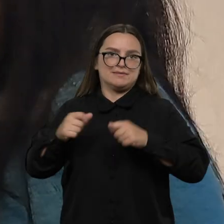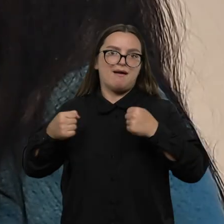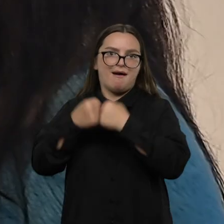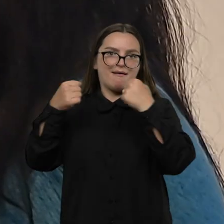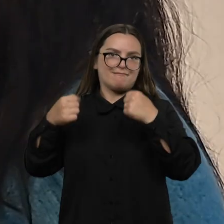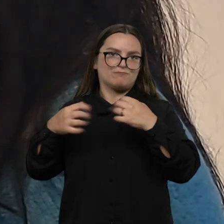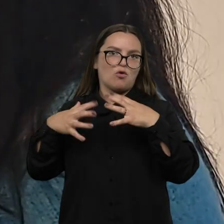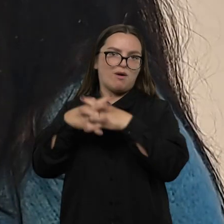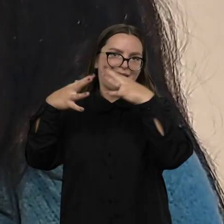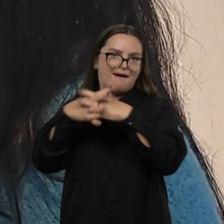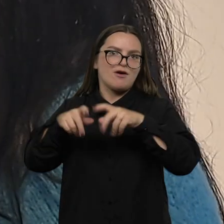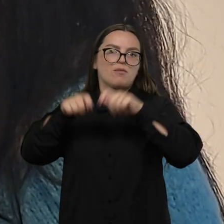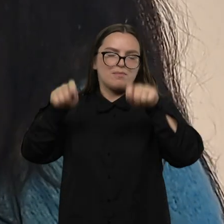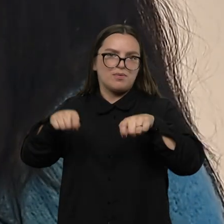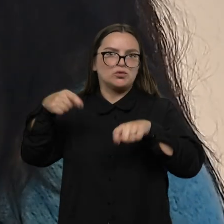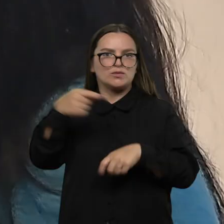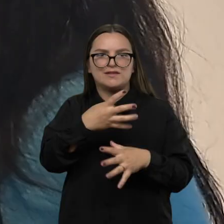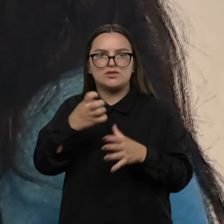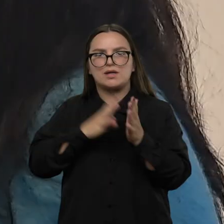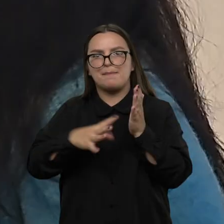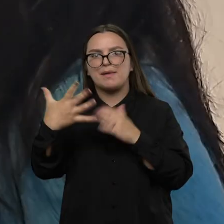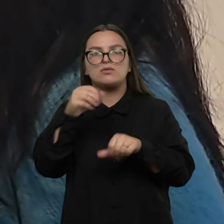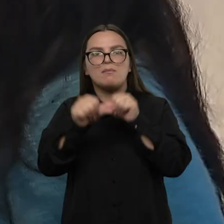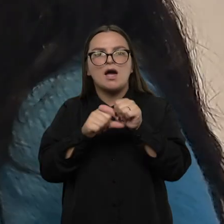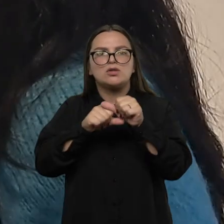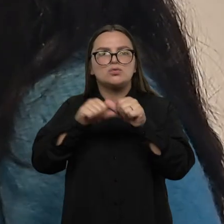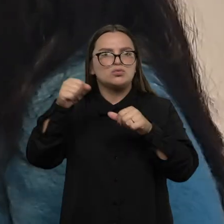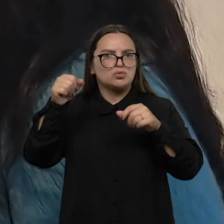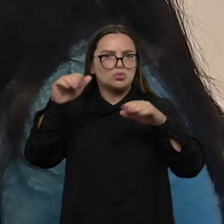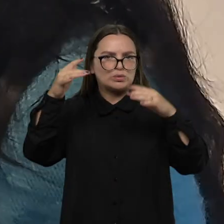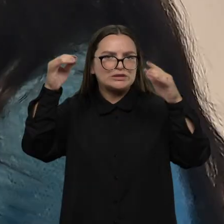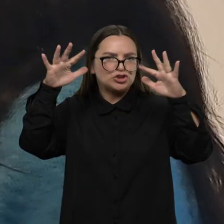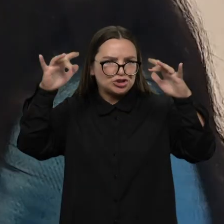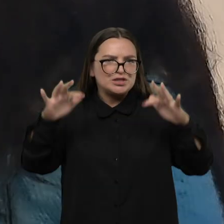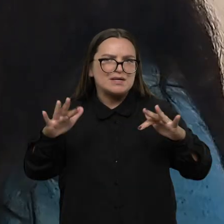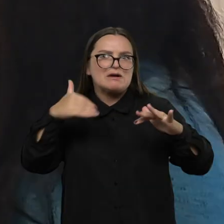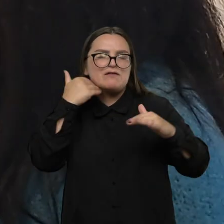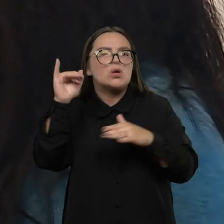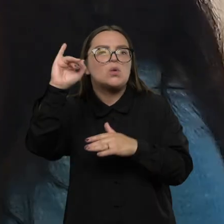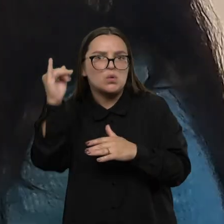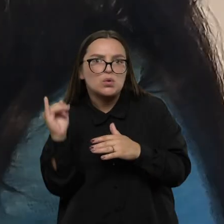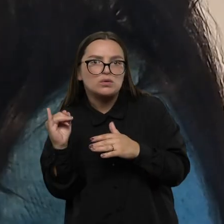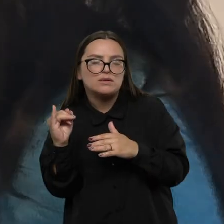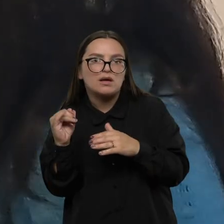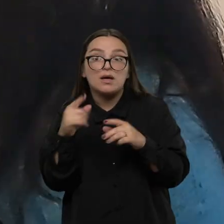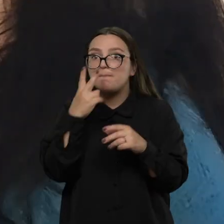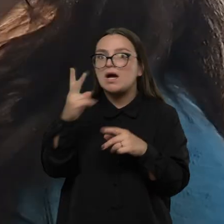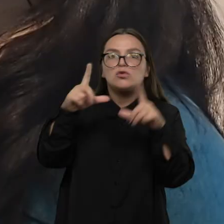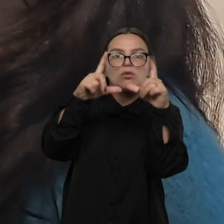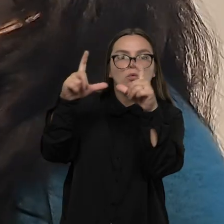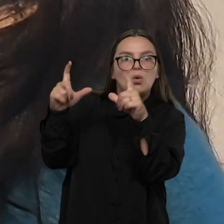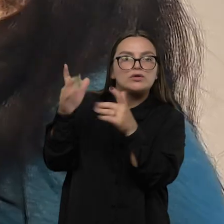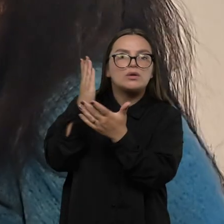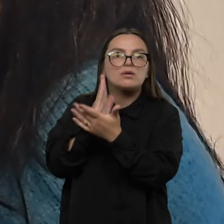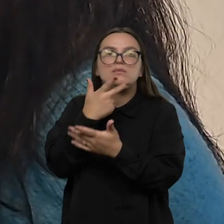žiema, vėliau jau ruduo. Ir ką iš nuotraukų galima matyti, tai kad vienas